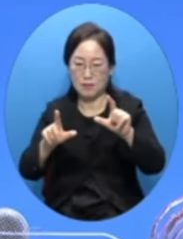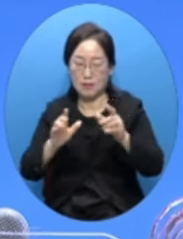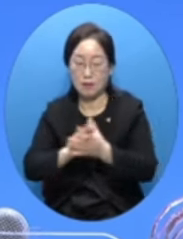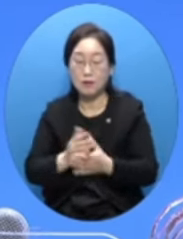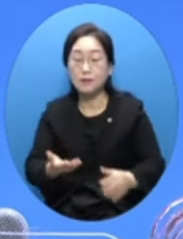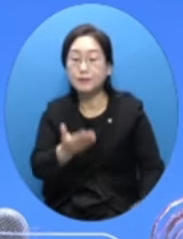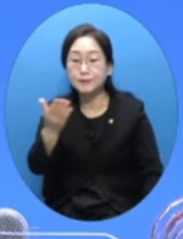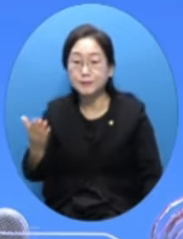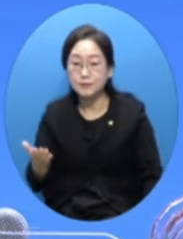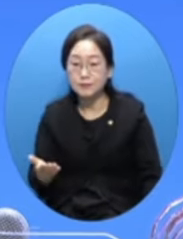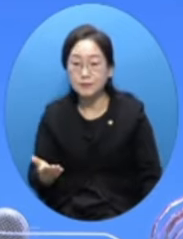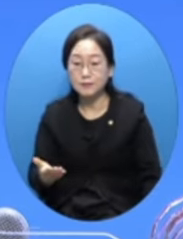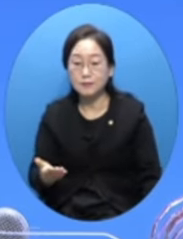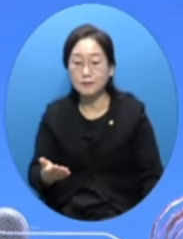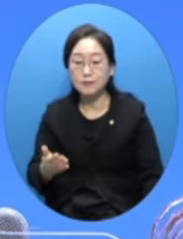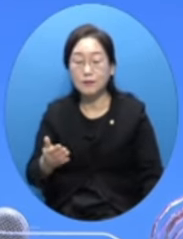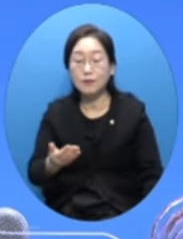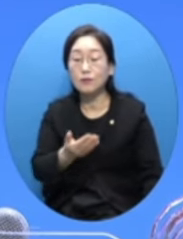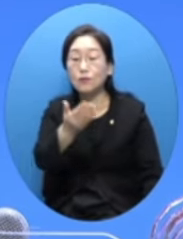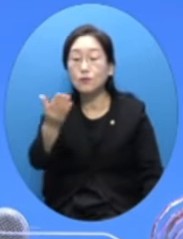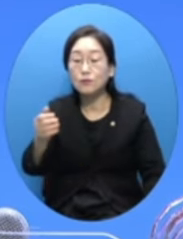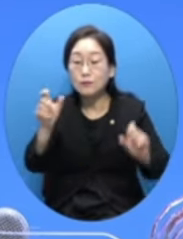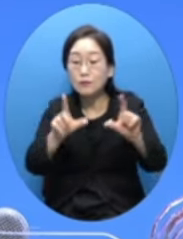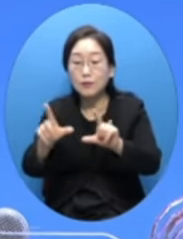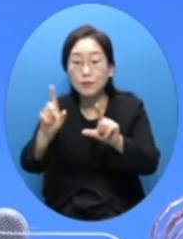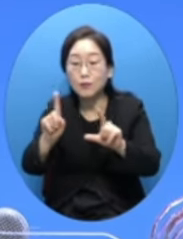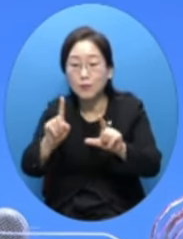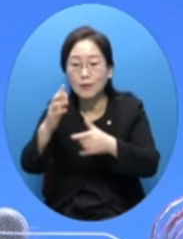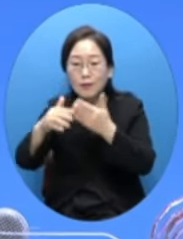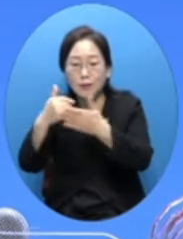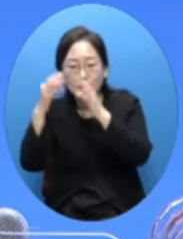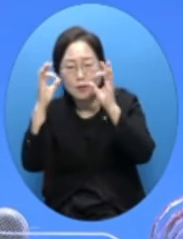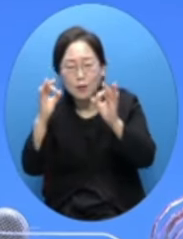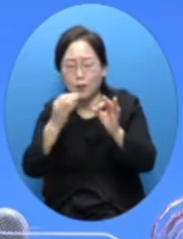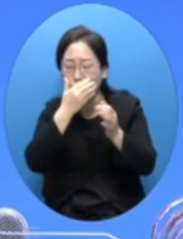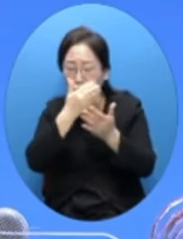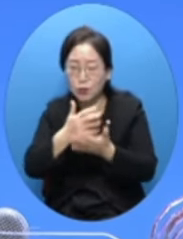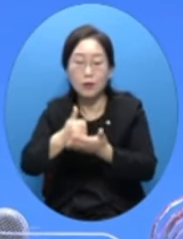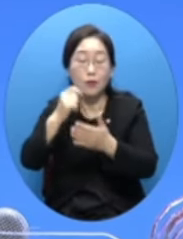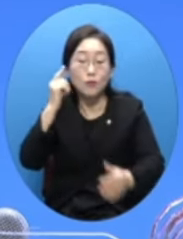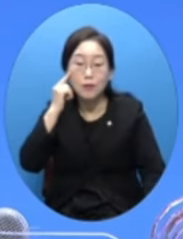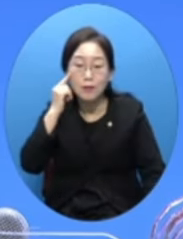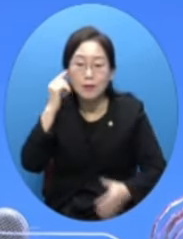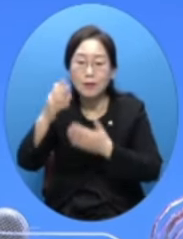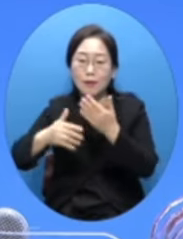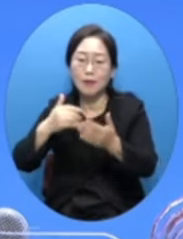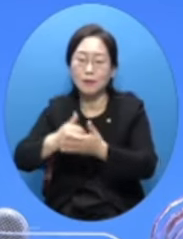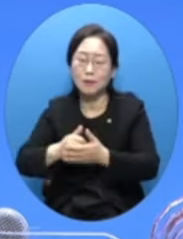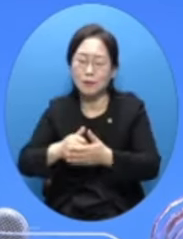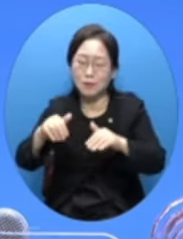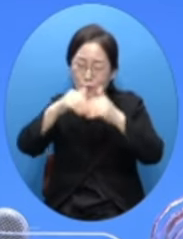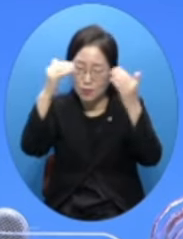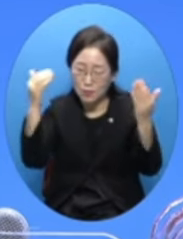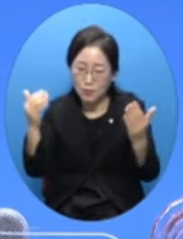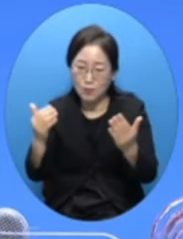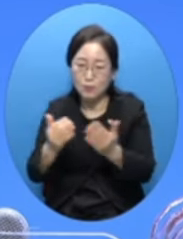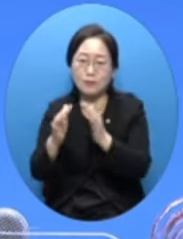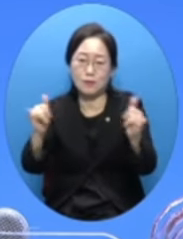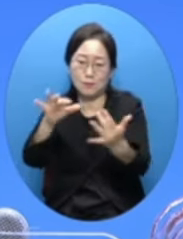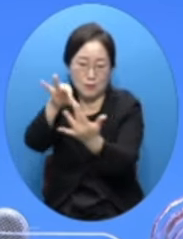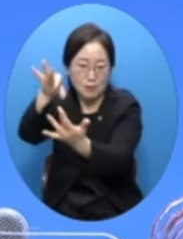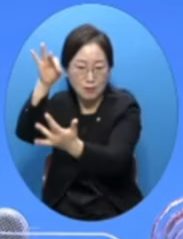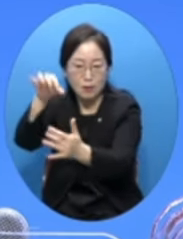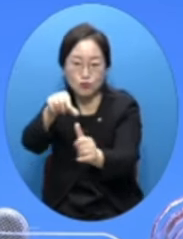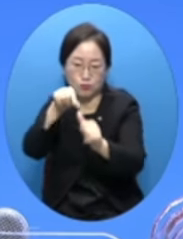여러분, 여러분의 삶은 너무나 하나님 앞에서 존귀합니다. 왜? 하나님께서 만선에 여러분을 택하여